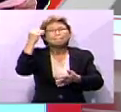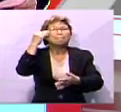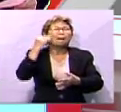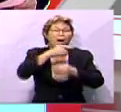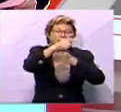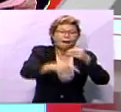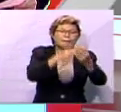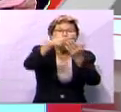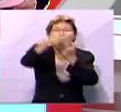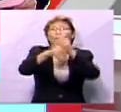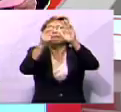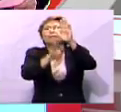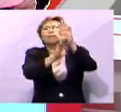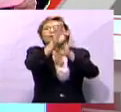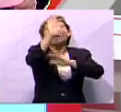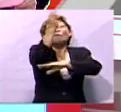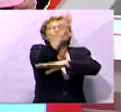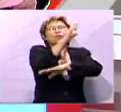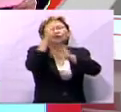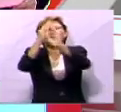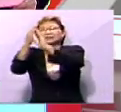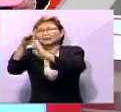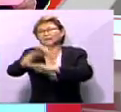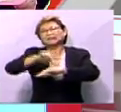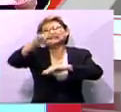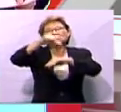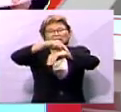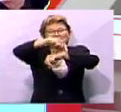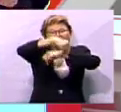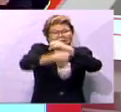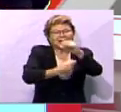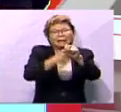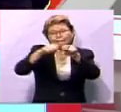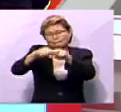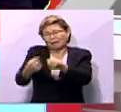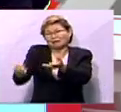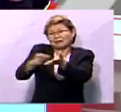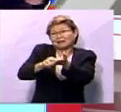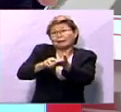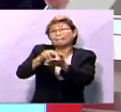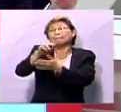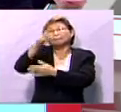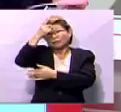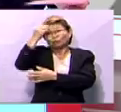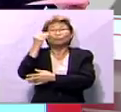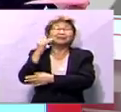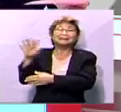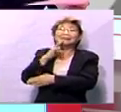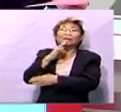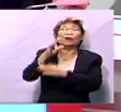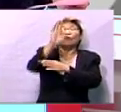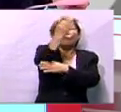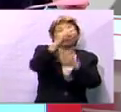Mohamad mengenai projek pembangunan Forest City di Gelang Patah. Katanya kenyataan bekas Perdana Menteri tersebut yang menyifatkan Forest